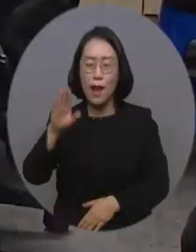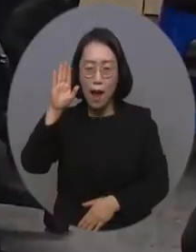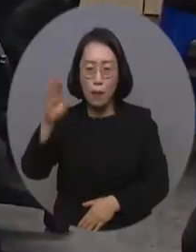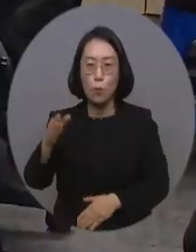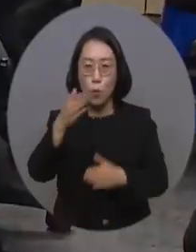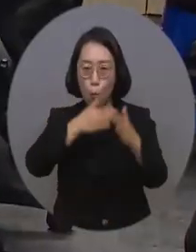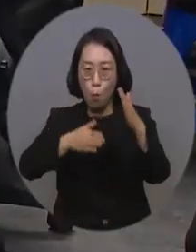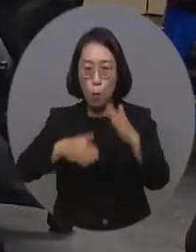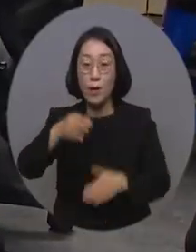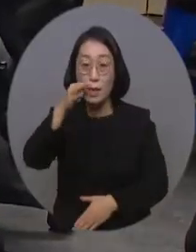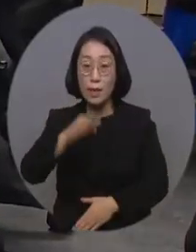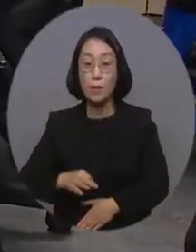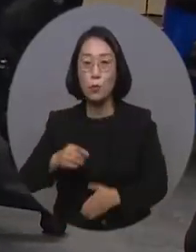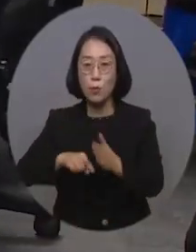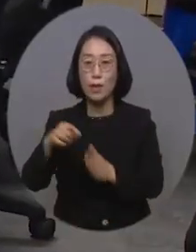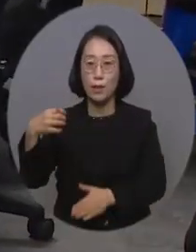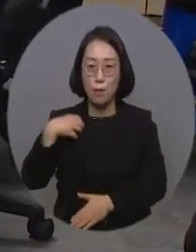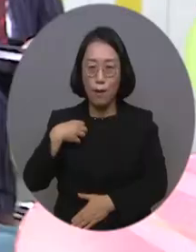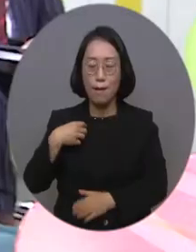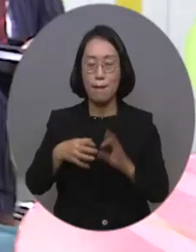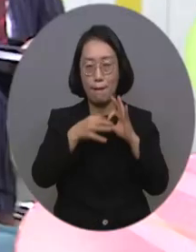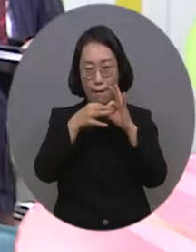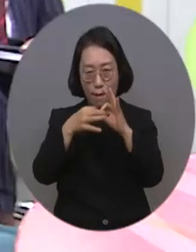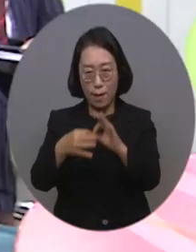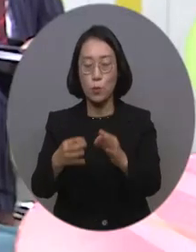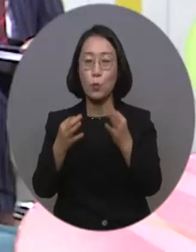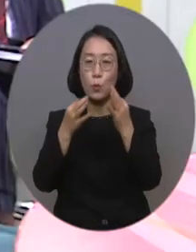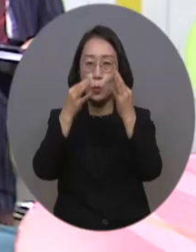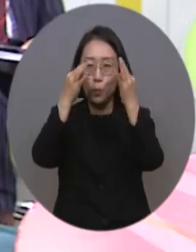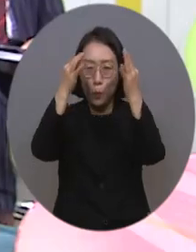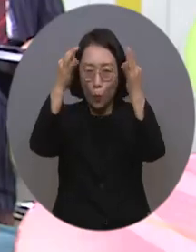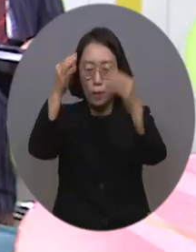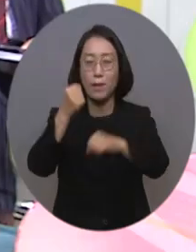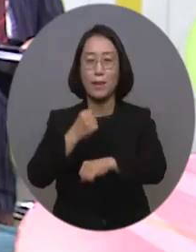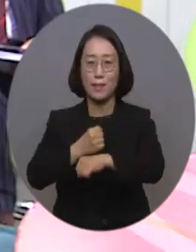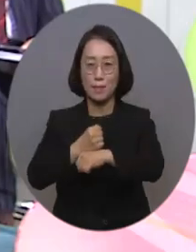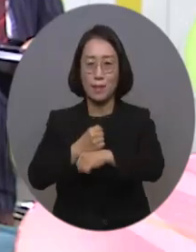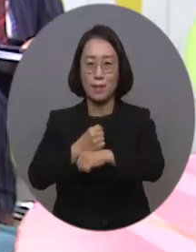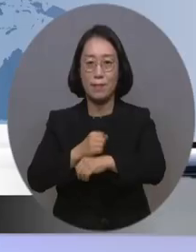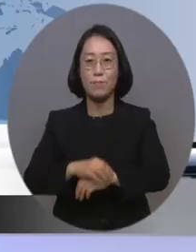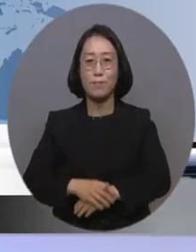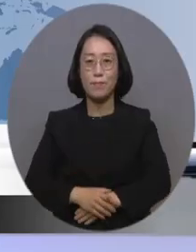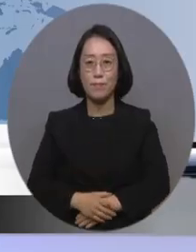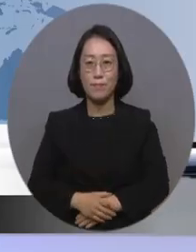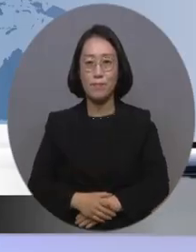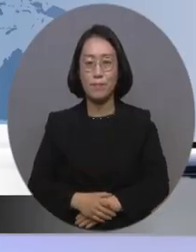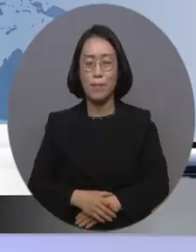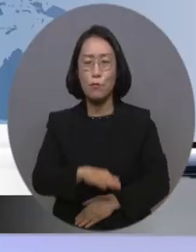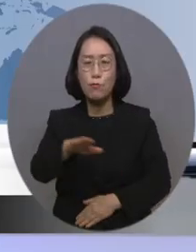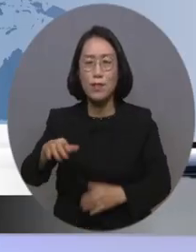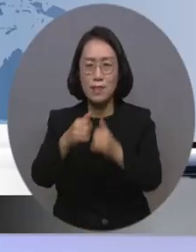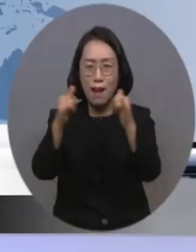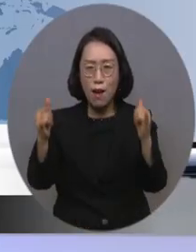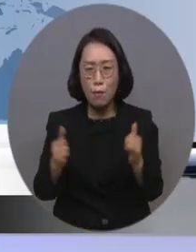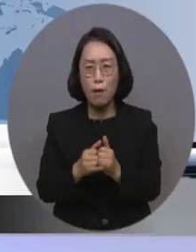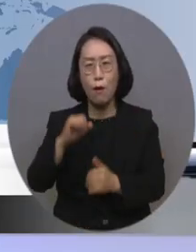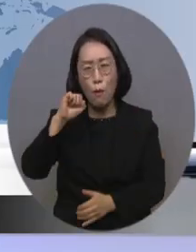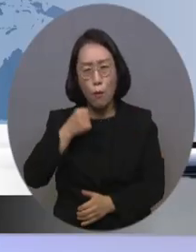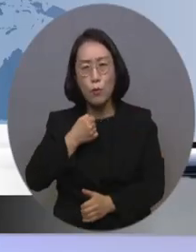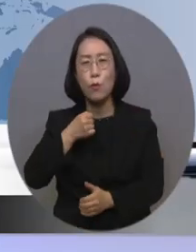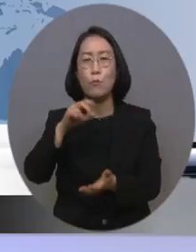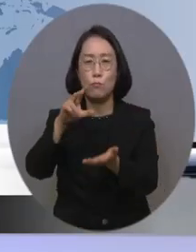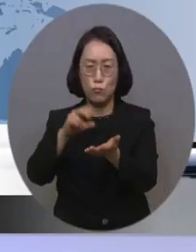공익적 역할을 하는 장애인 복지 채널로 최선의 노력을 다할 예정입니다. 우리 사회에 해결해야 할